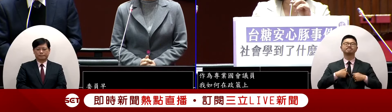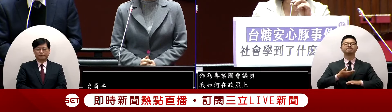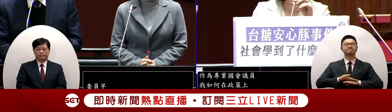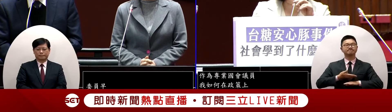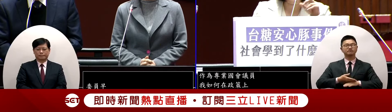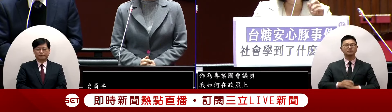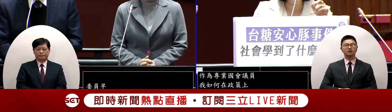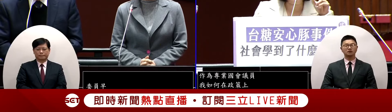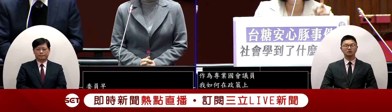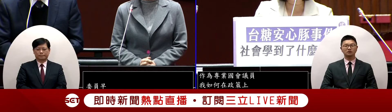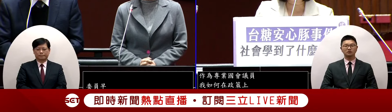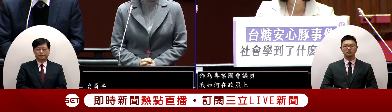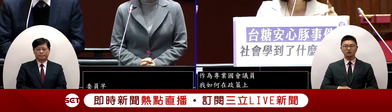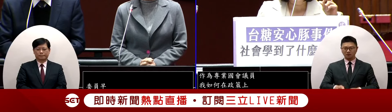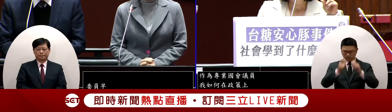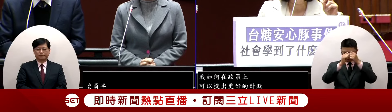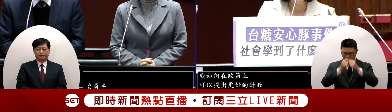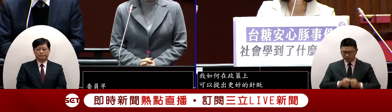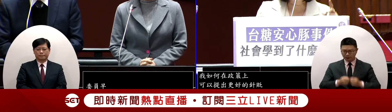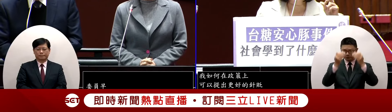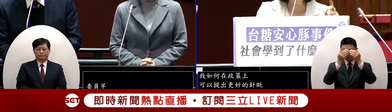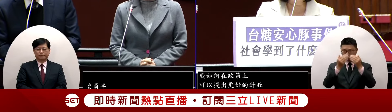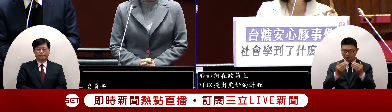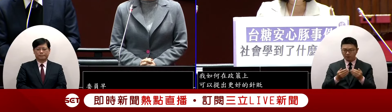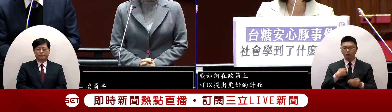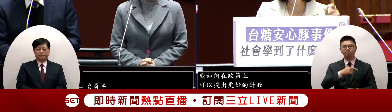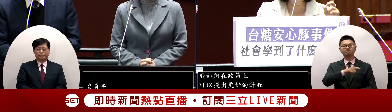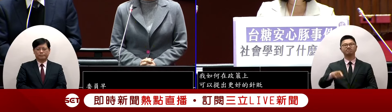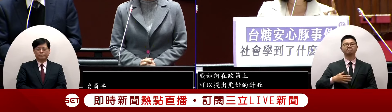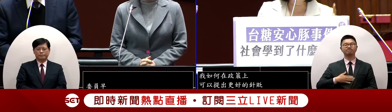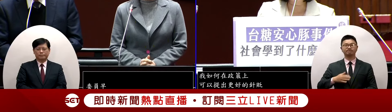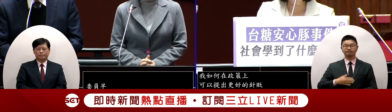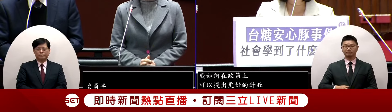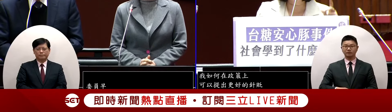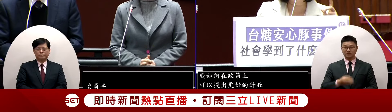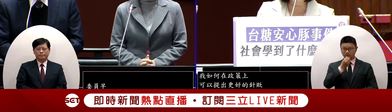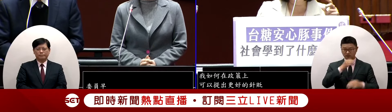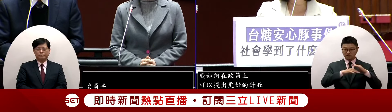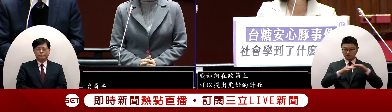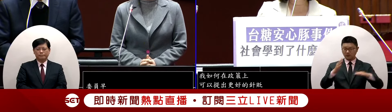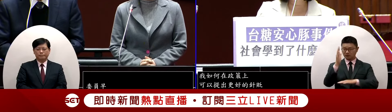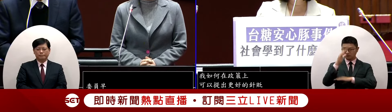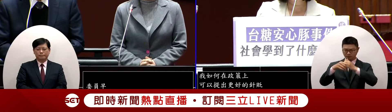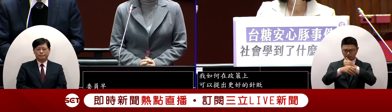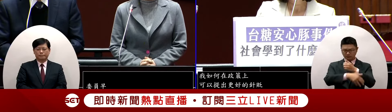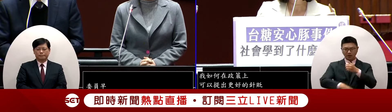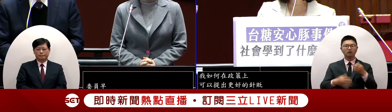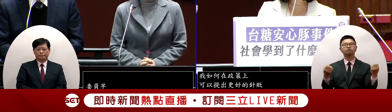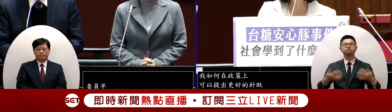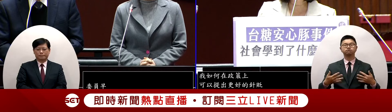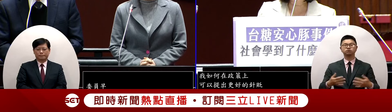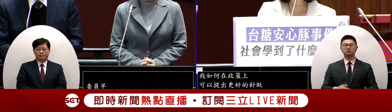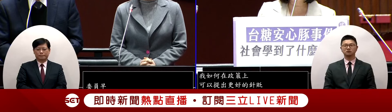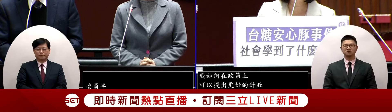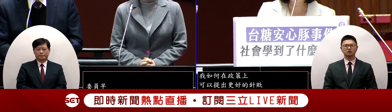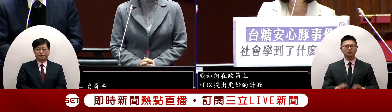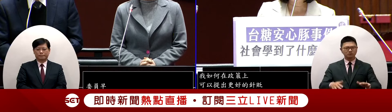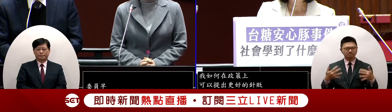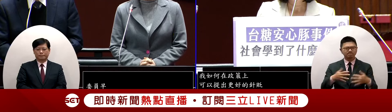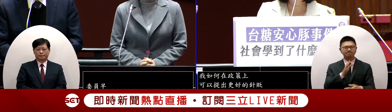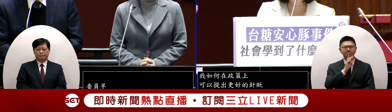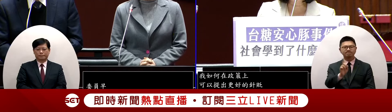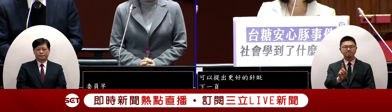验证，我们可以清楚地知道台湾的食安的政府体制是没有问题的。现在的问题出